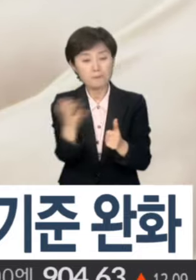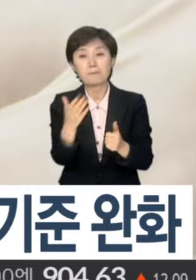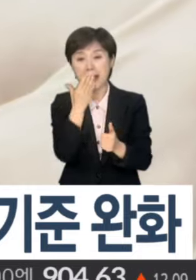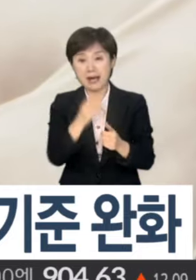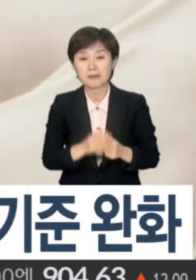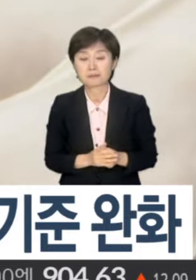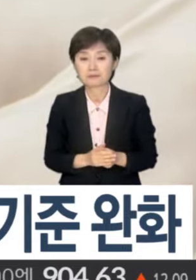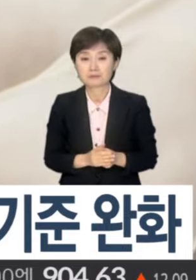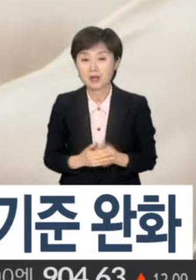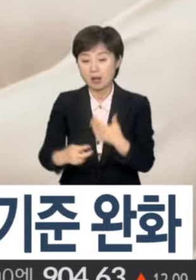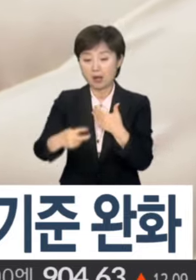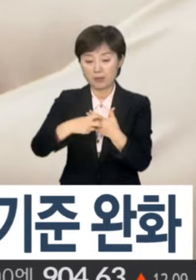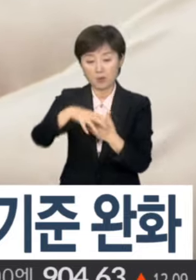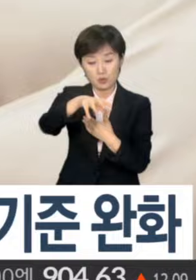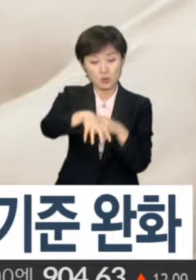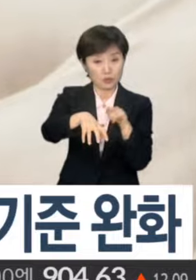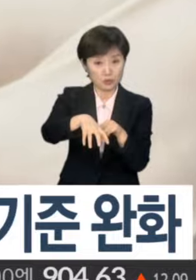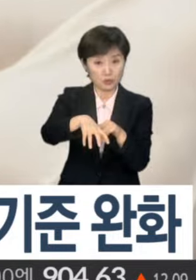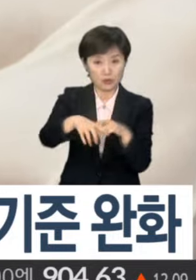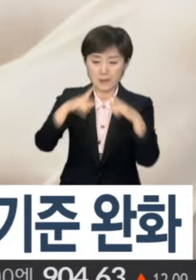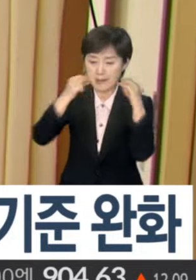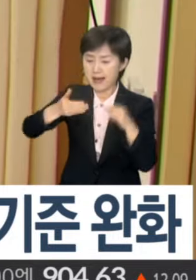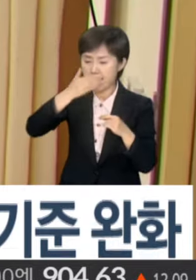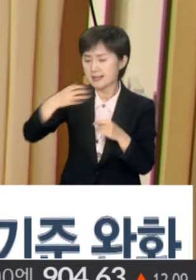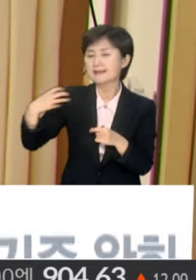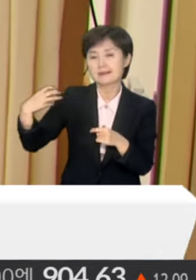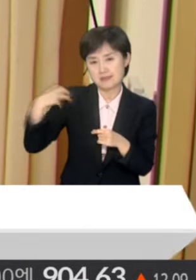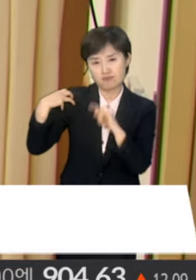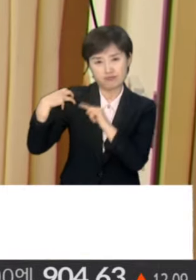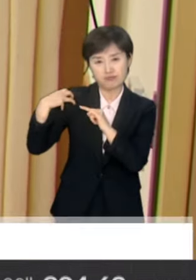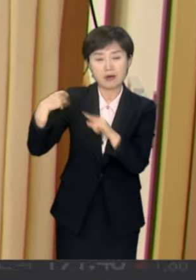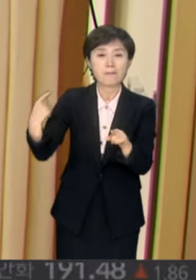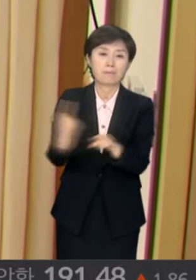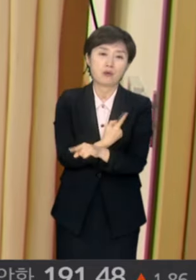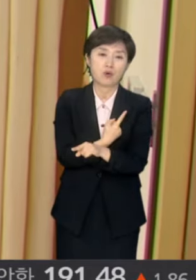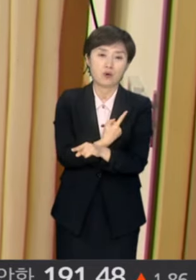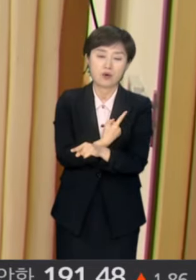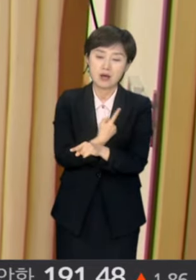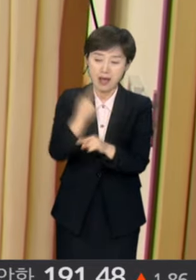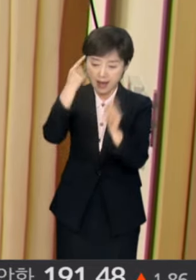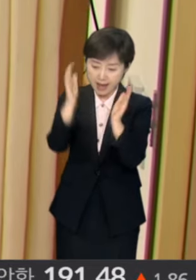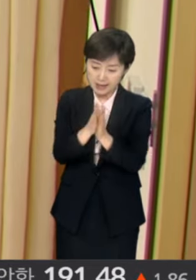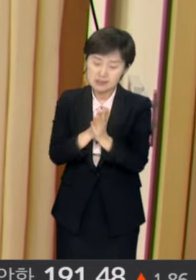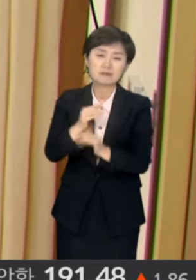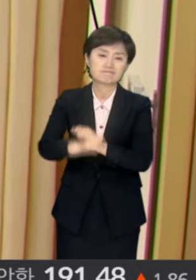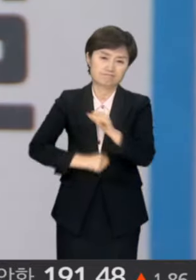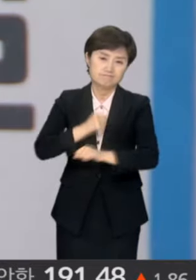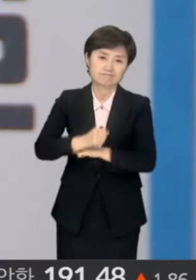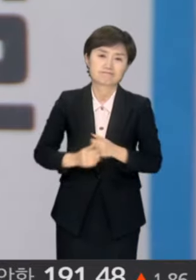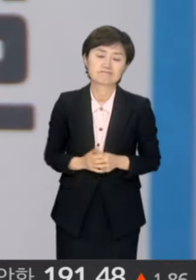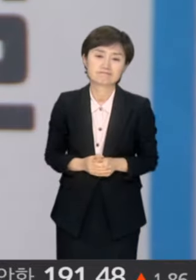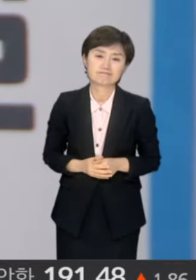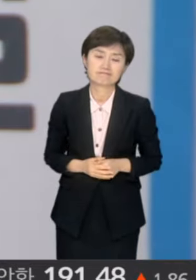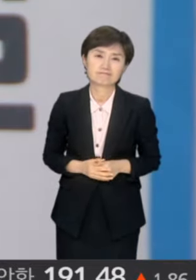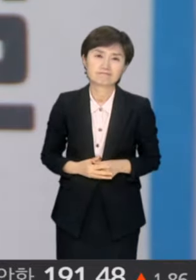바뀝니다 병원급 의료 기관에서 유지되던 마스크 착용 의무도 권고로 전환됩니다 n